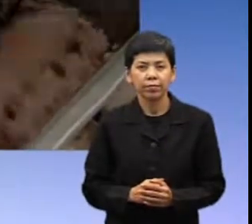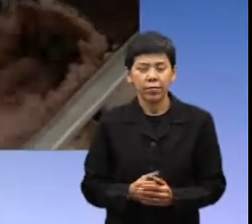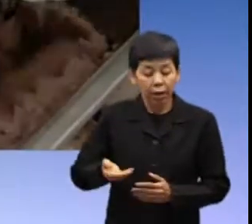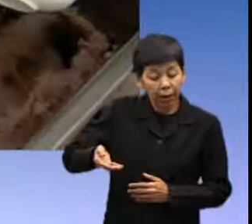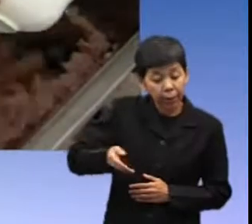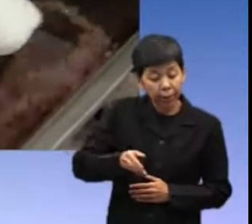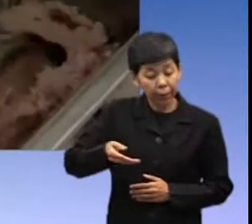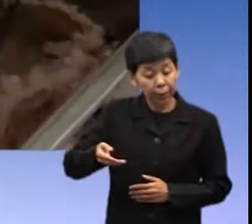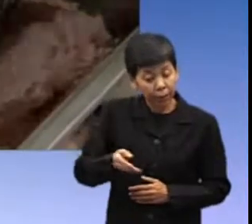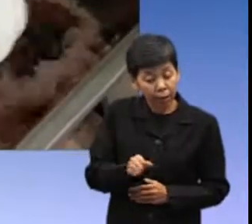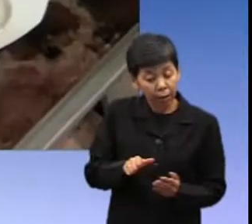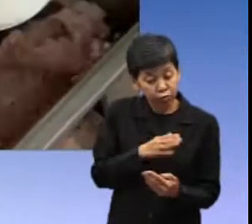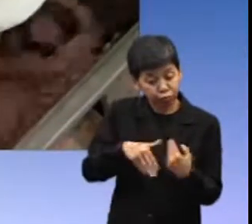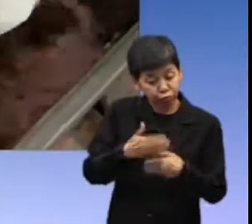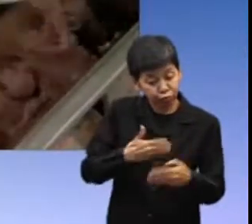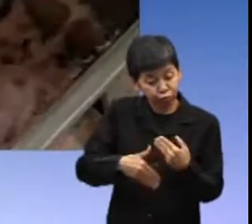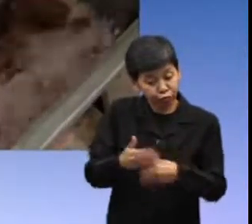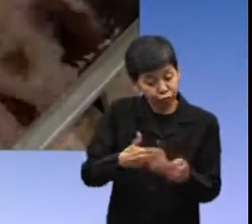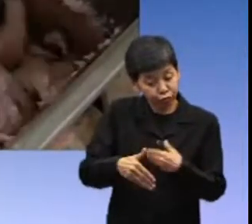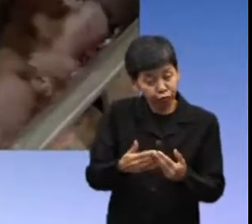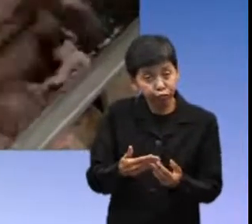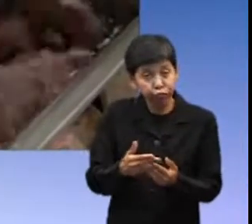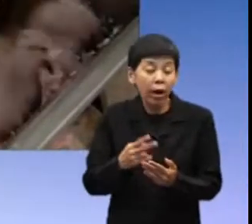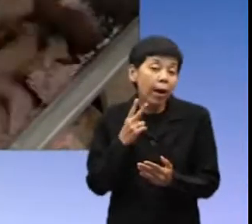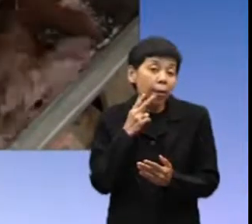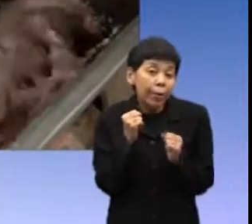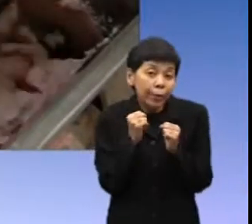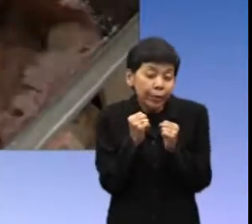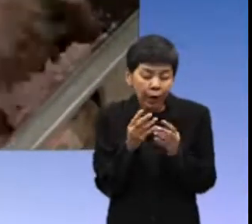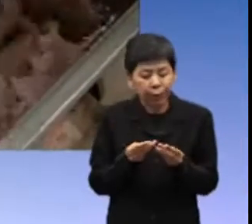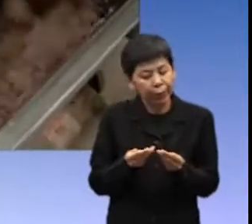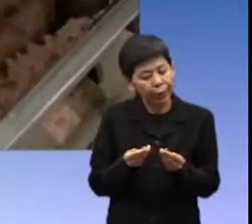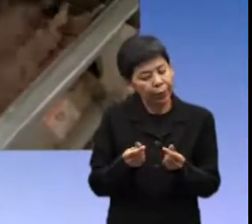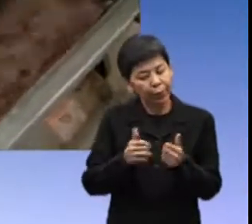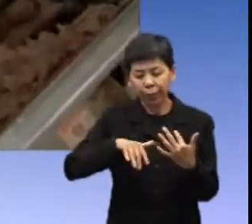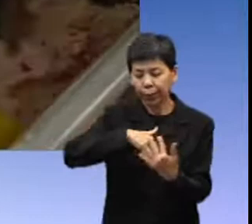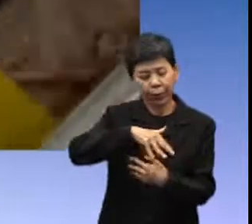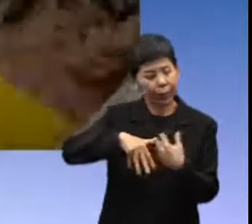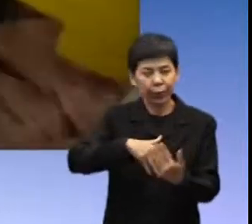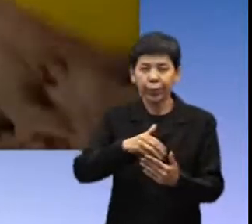รอจนกว่าเนื้อปลาจะเข้าที่นะคะน้ำแข็งจะละลายหมด